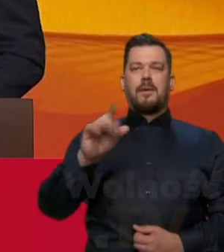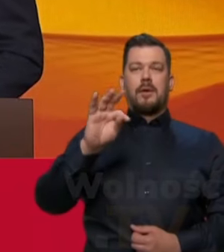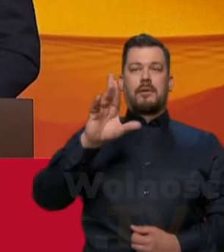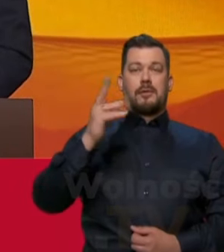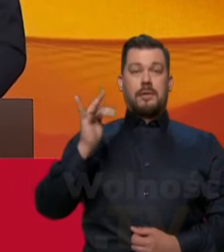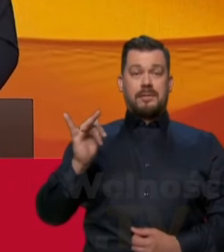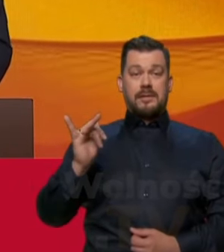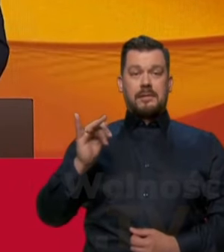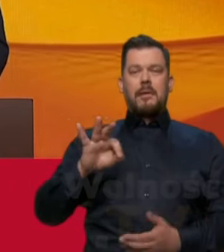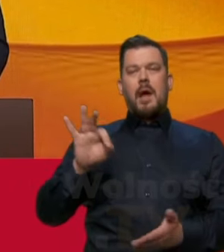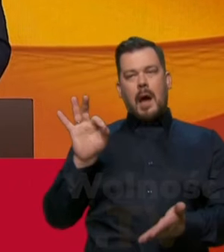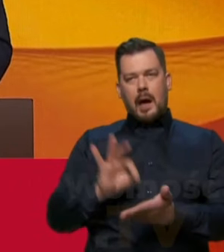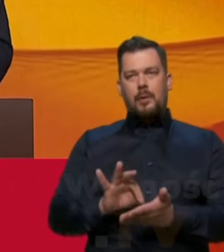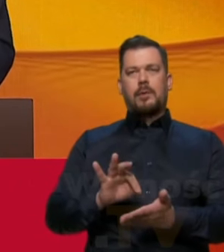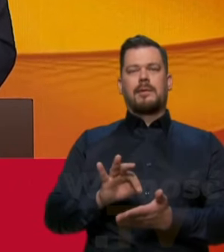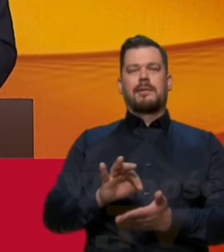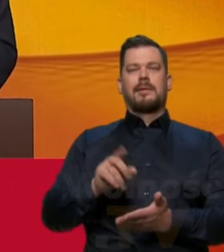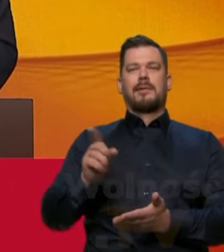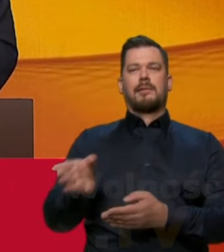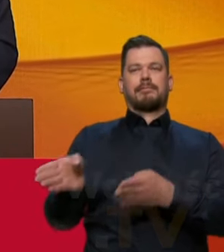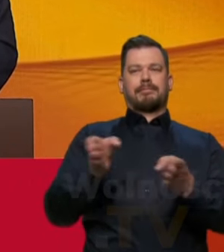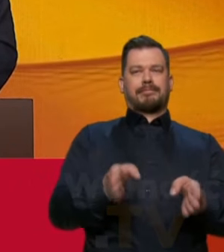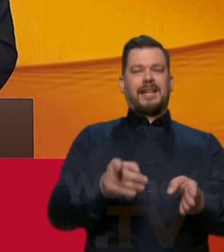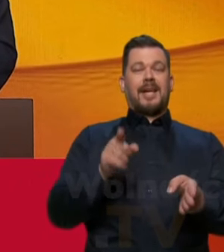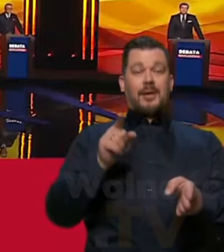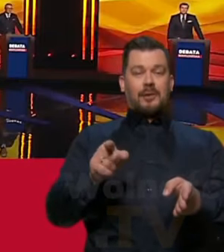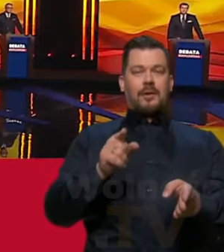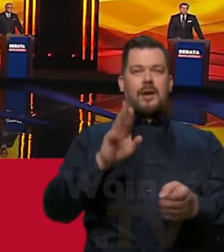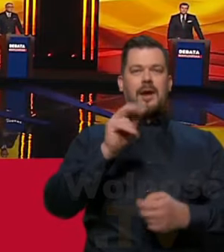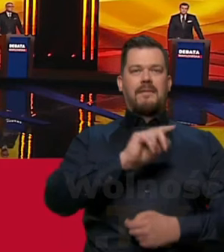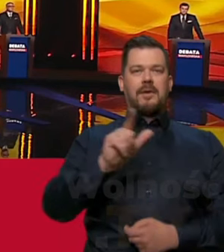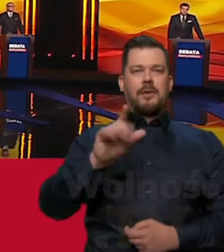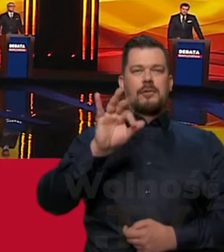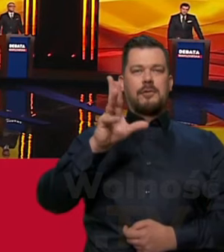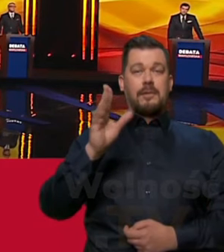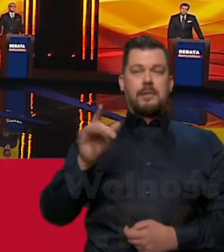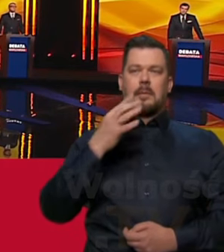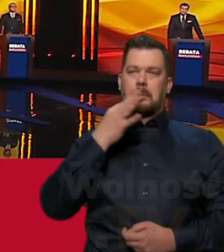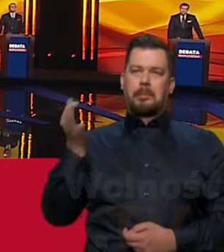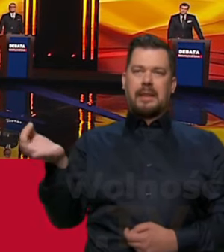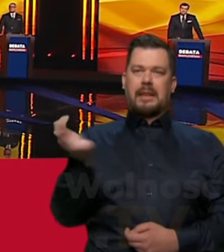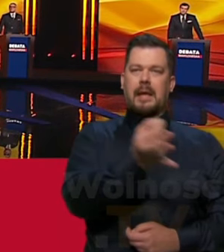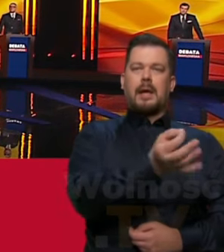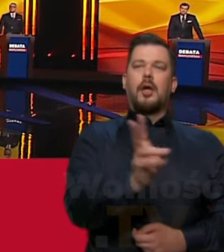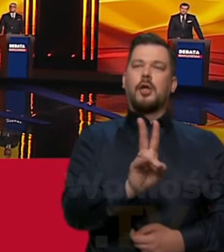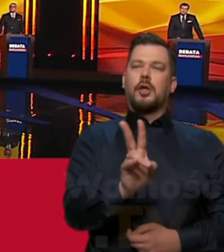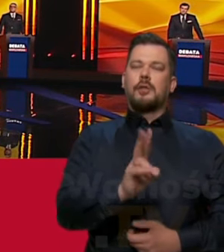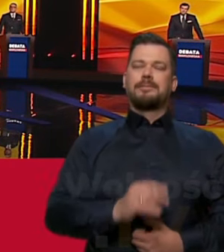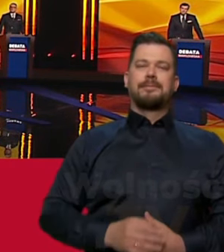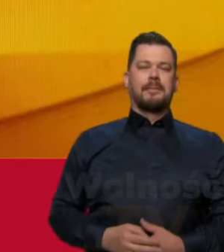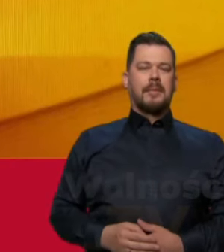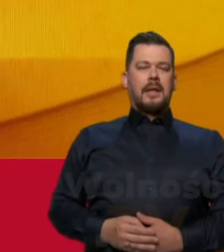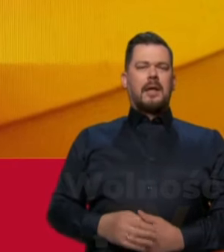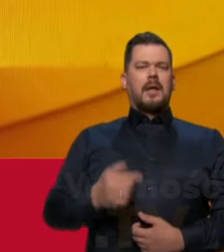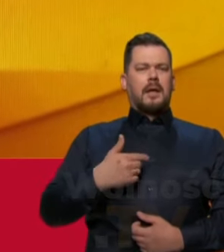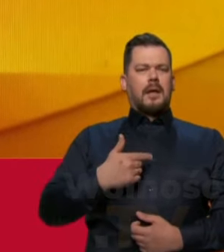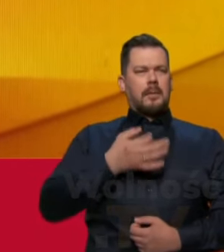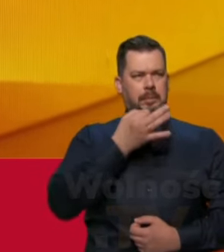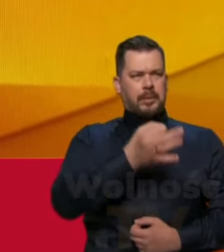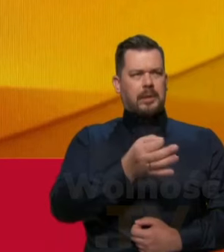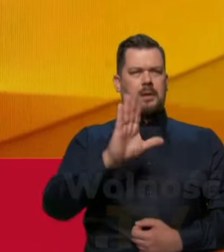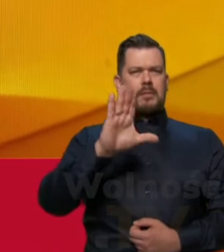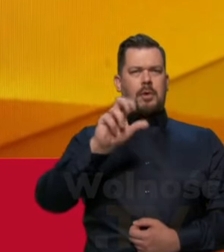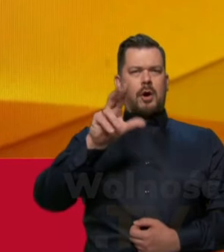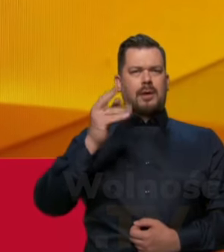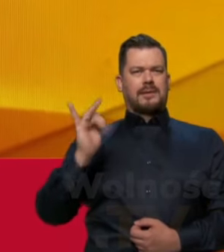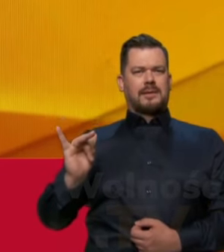pytanie i kolejność losowa w ten sposób zadecydowała, że także teraz to pan zada pytanie. Bardzo proszę. Ja mam pytanie do pana